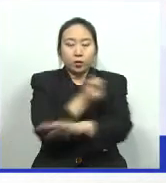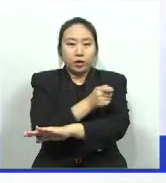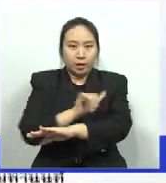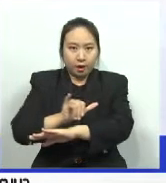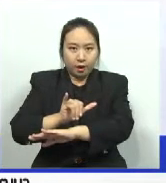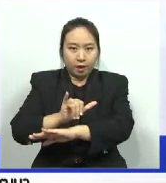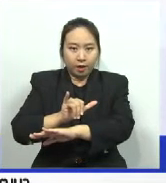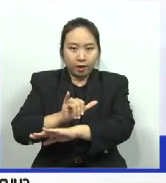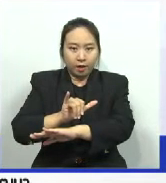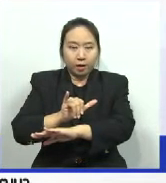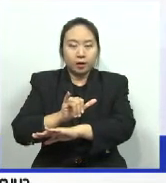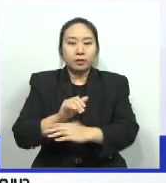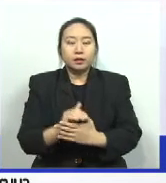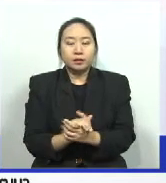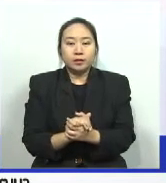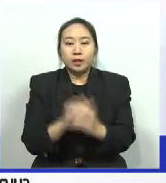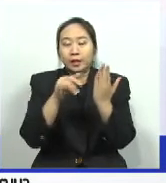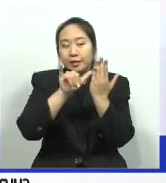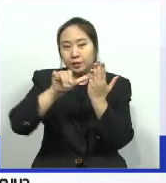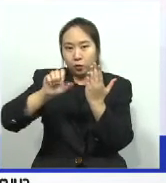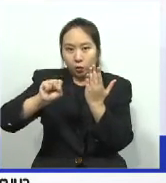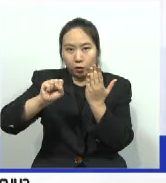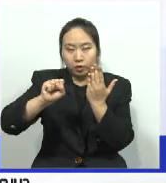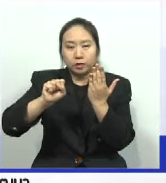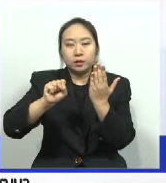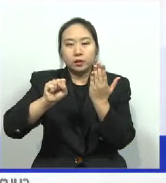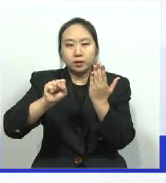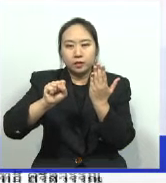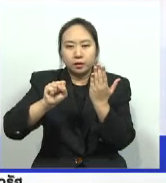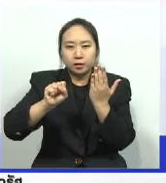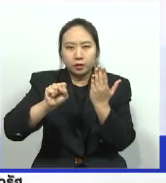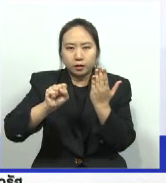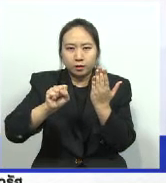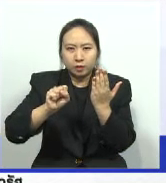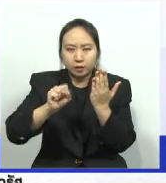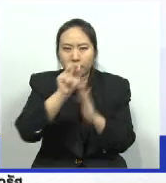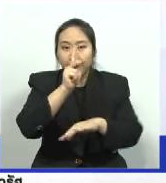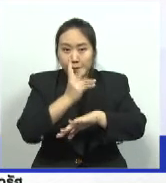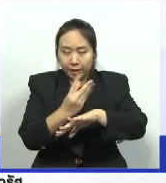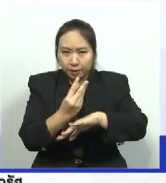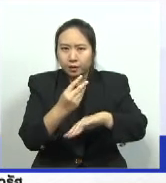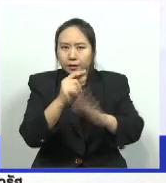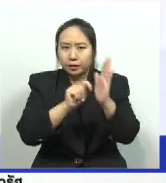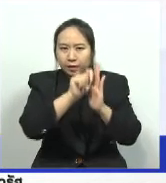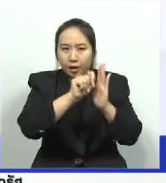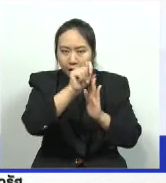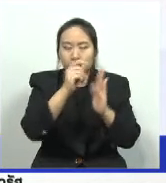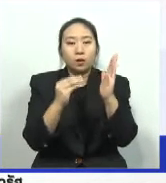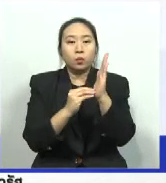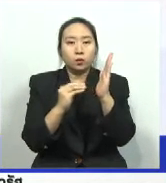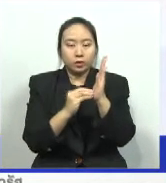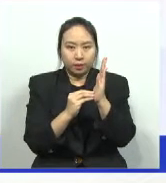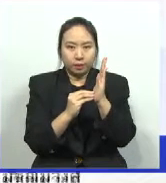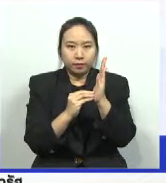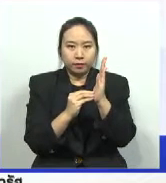ธยายโสธรเชียงใหม่ตากกรุงเทพมหาน